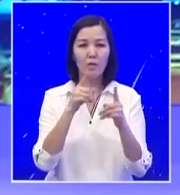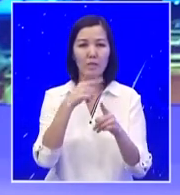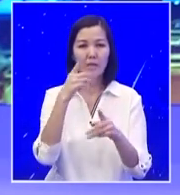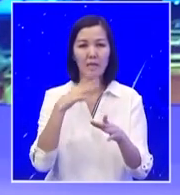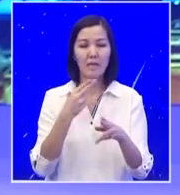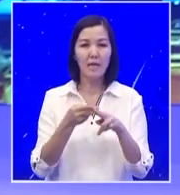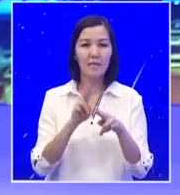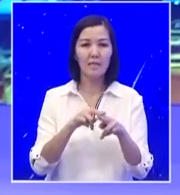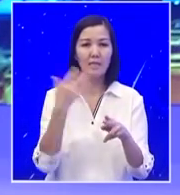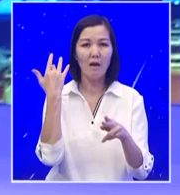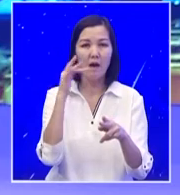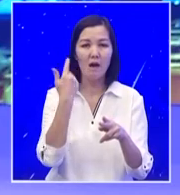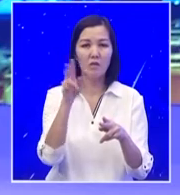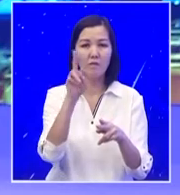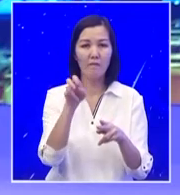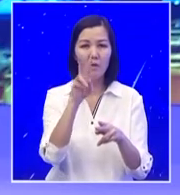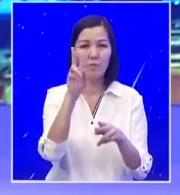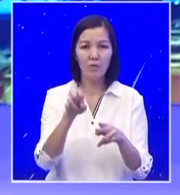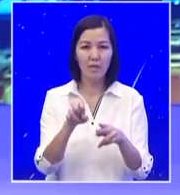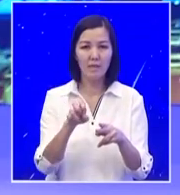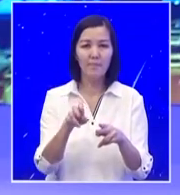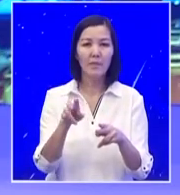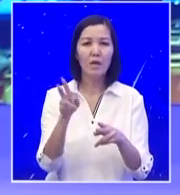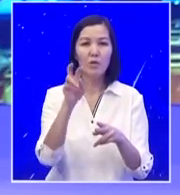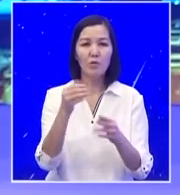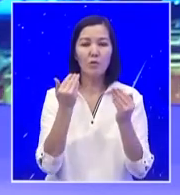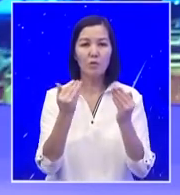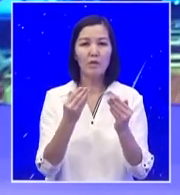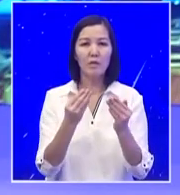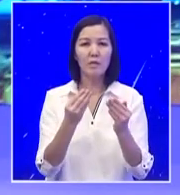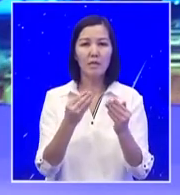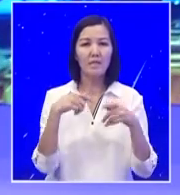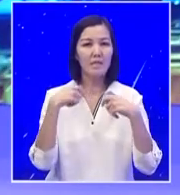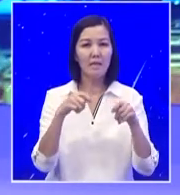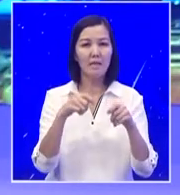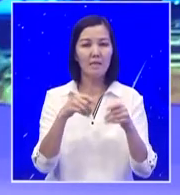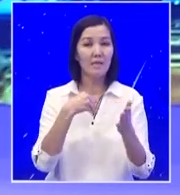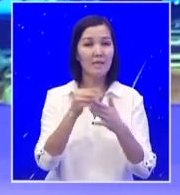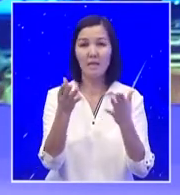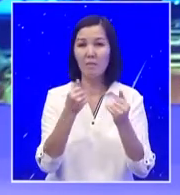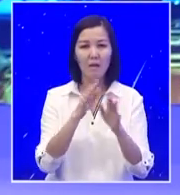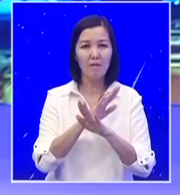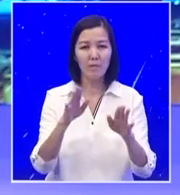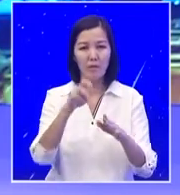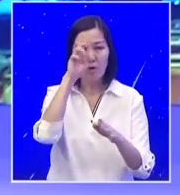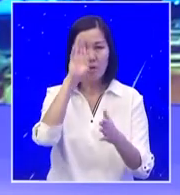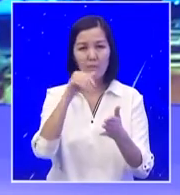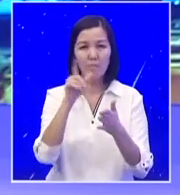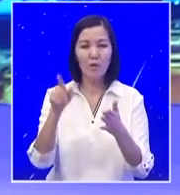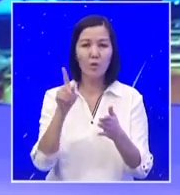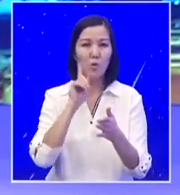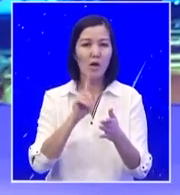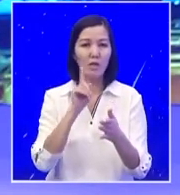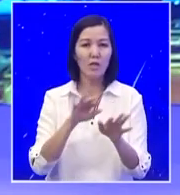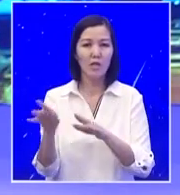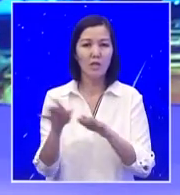отырысында айтты. Әсіресе ақш валютасы. Елімізде қазір долларды өткізе аласыз, бірақ сатып ала алмайсыз. Үкімет басшысы уақытша